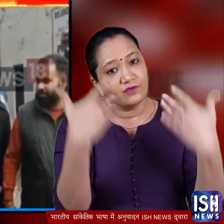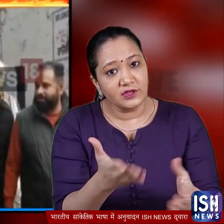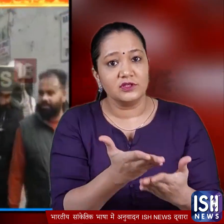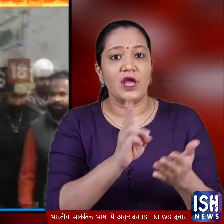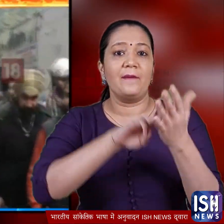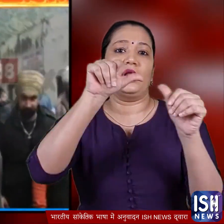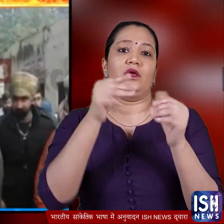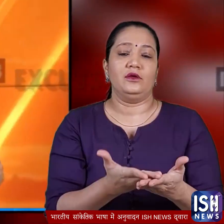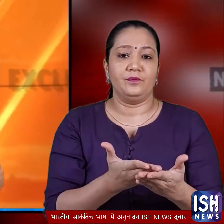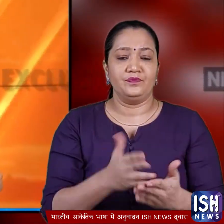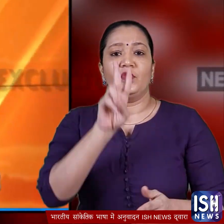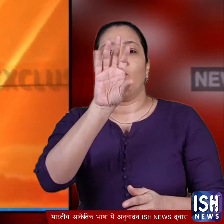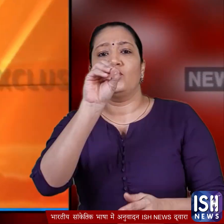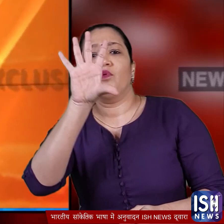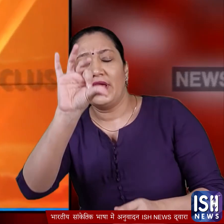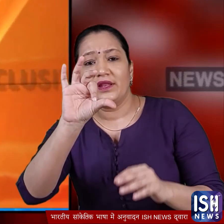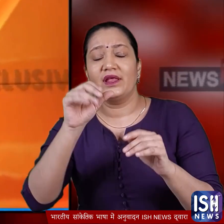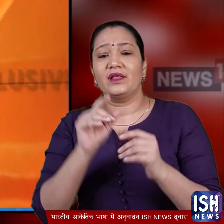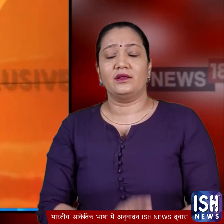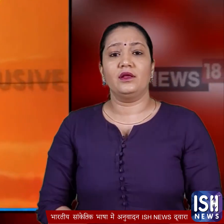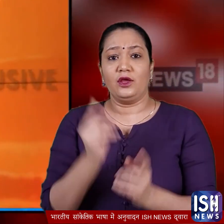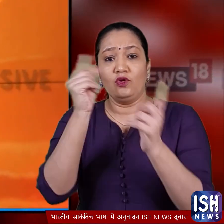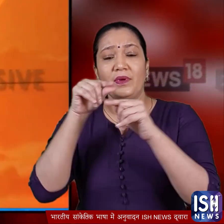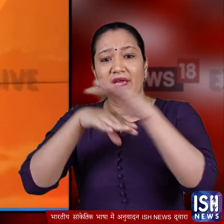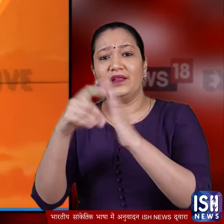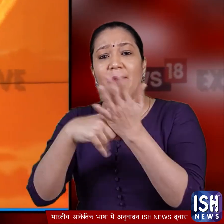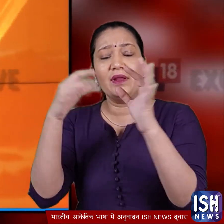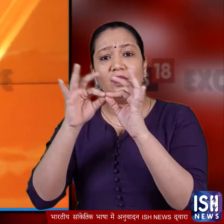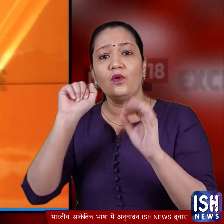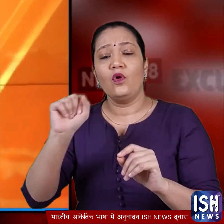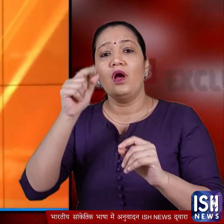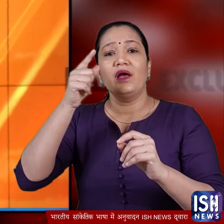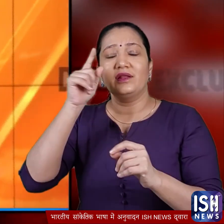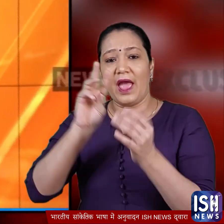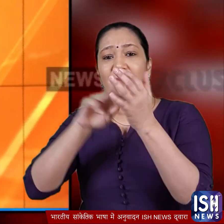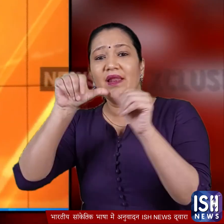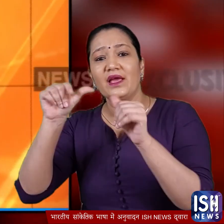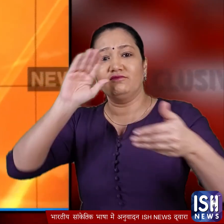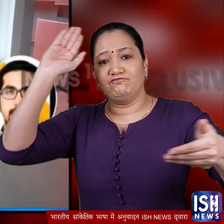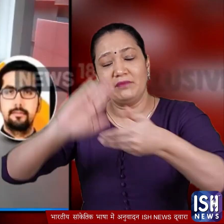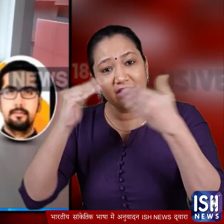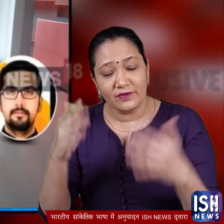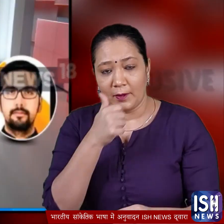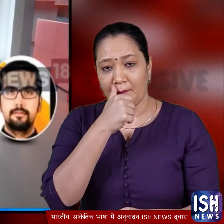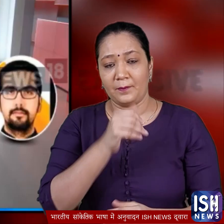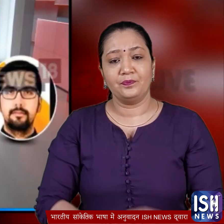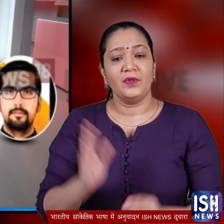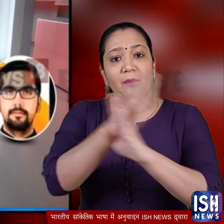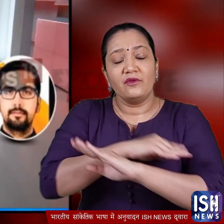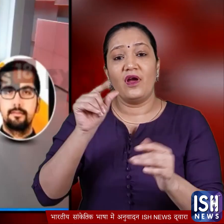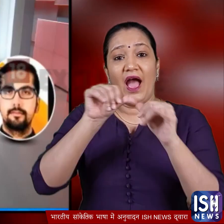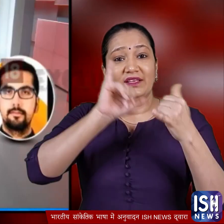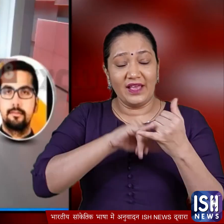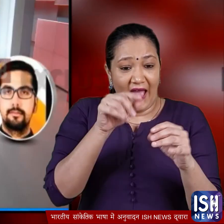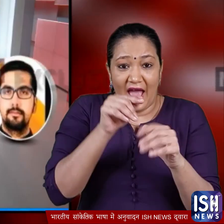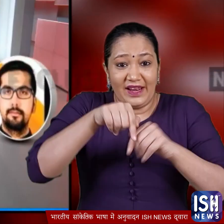विधायक बने थे, जिनकी 2019 में उत्तर प्रदेश की रायबरेली सदर सीट से विधायक अदिति सिंह से शादी हुई। लेकिन यूपी चुनाव से ठीक पहले अंगद सिंह की